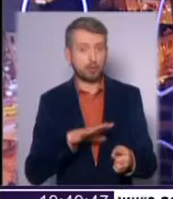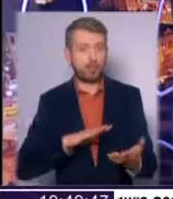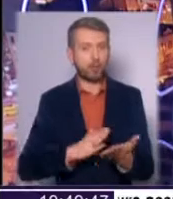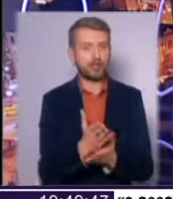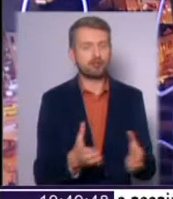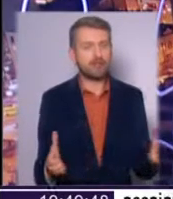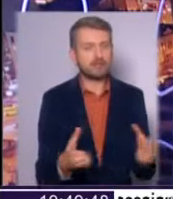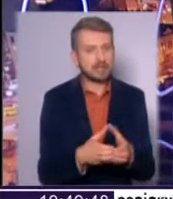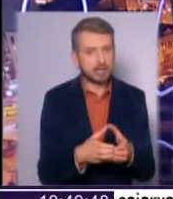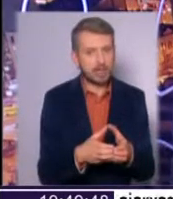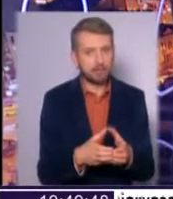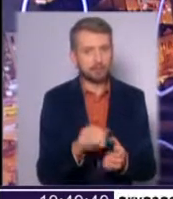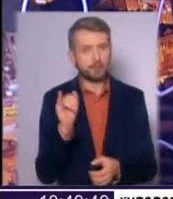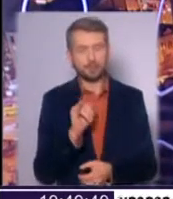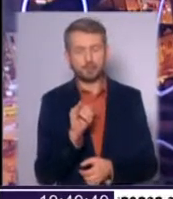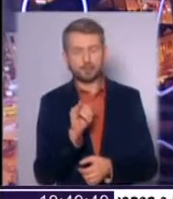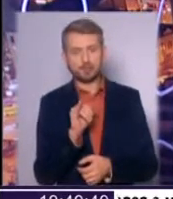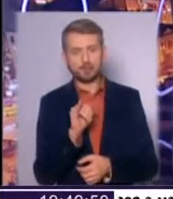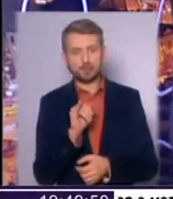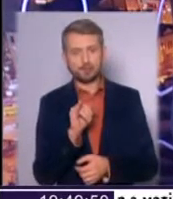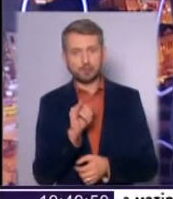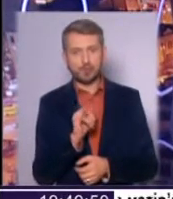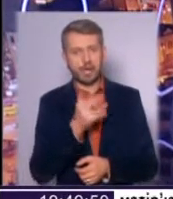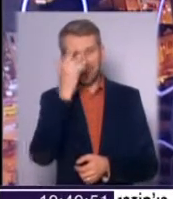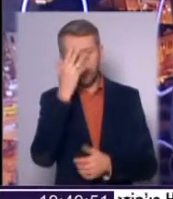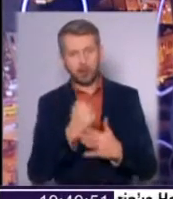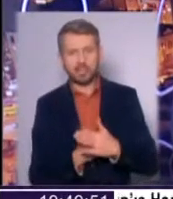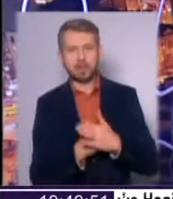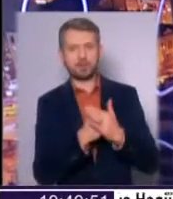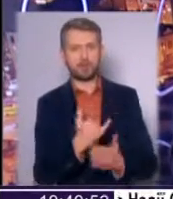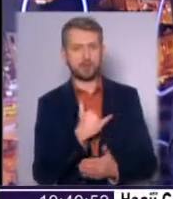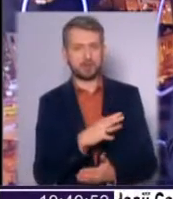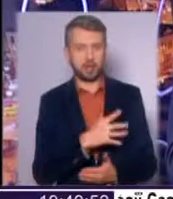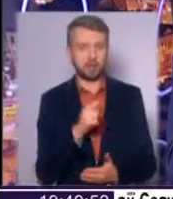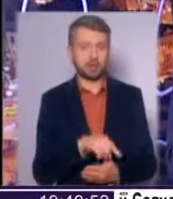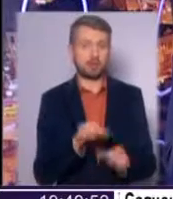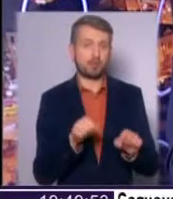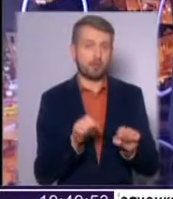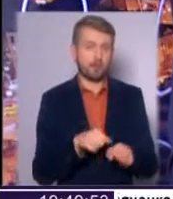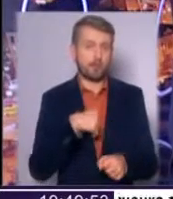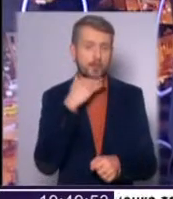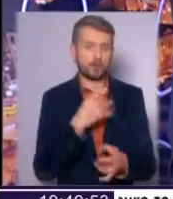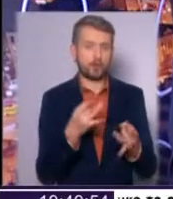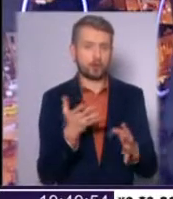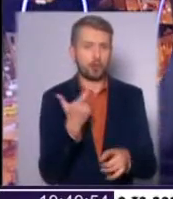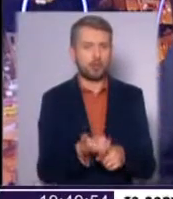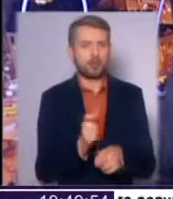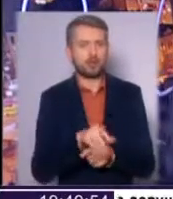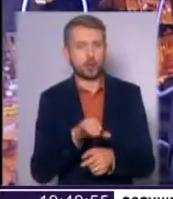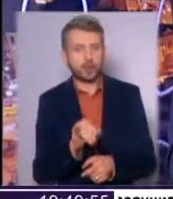сила, і в нас якась там ідеологічна платформа була, тоді, можливо, б там вистачило простої більшості,